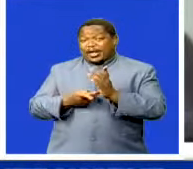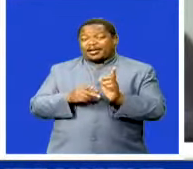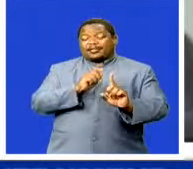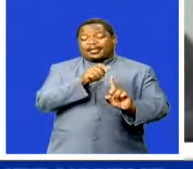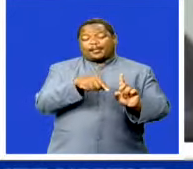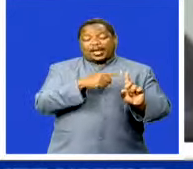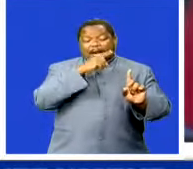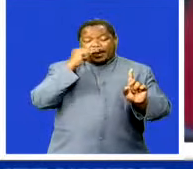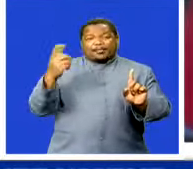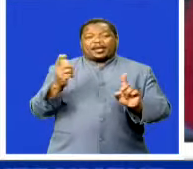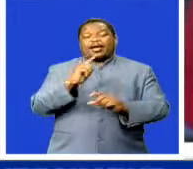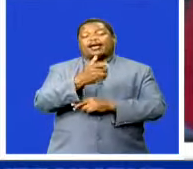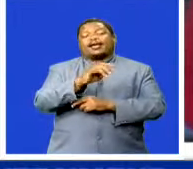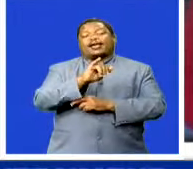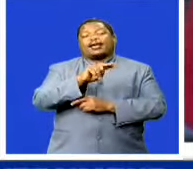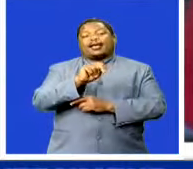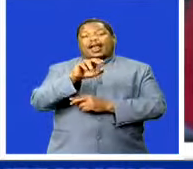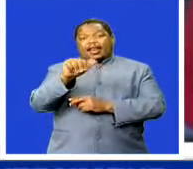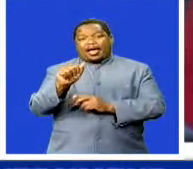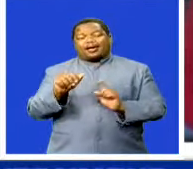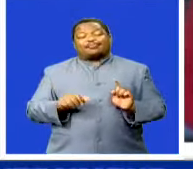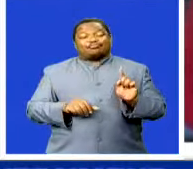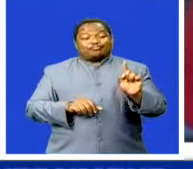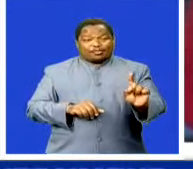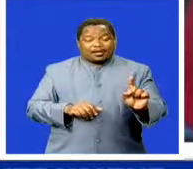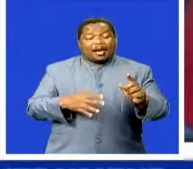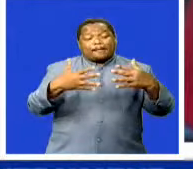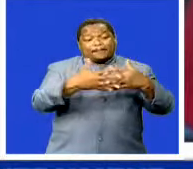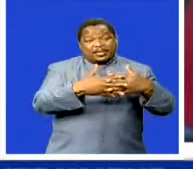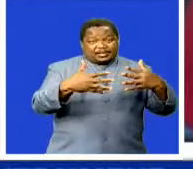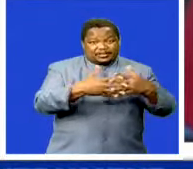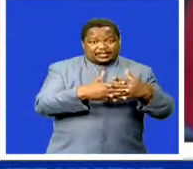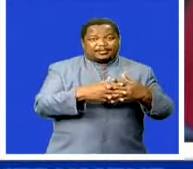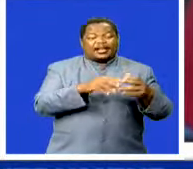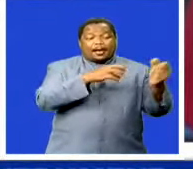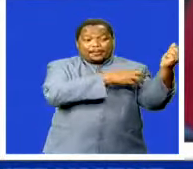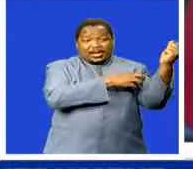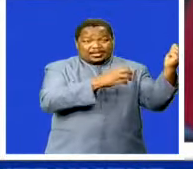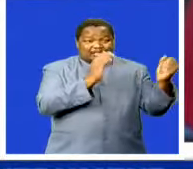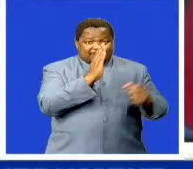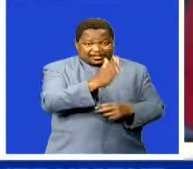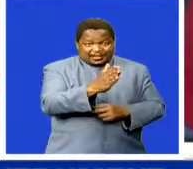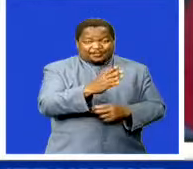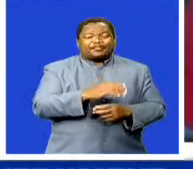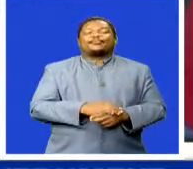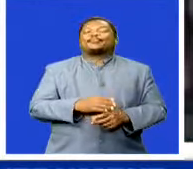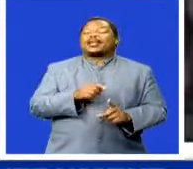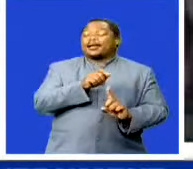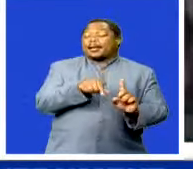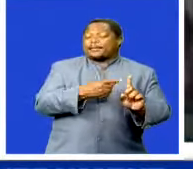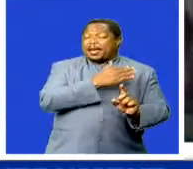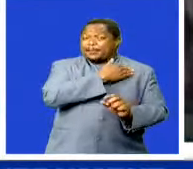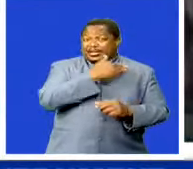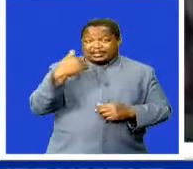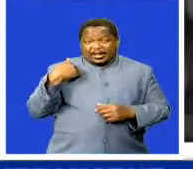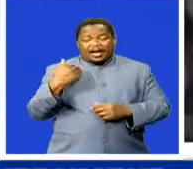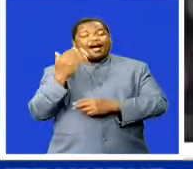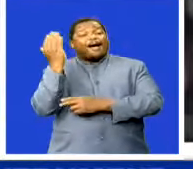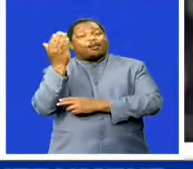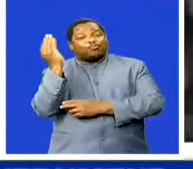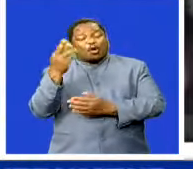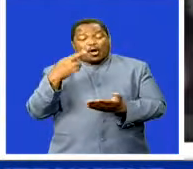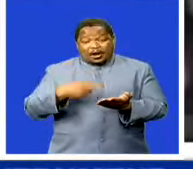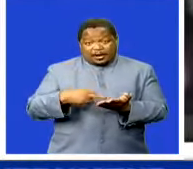lapho yethule khona umbiko le uhulumende awendile mayelana nalesive. Indvuna yethu uhulumende wativa letikhalo